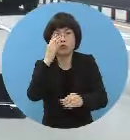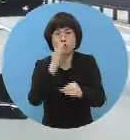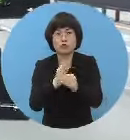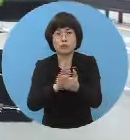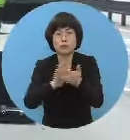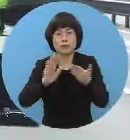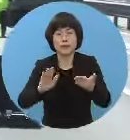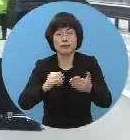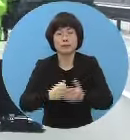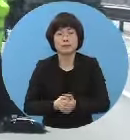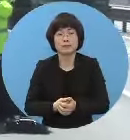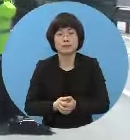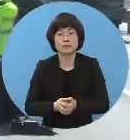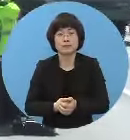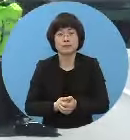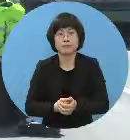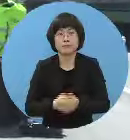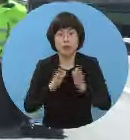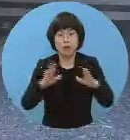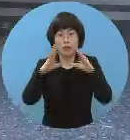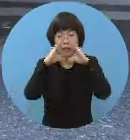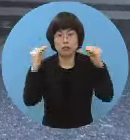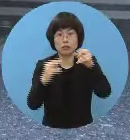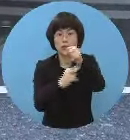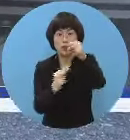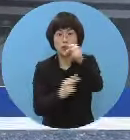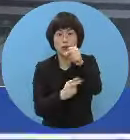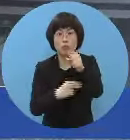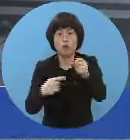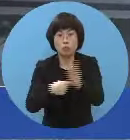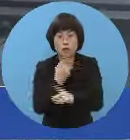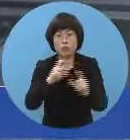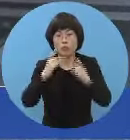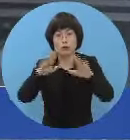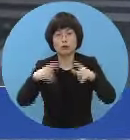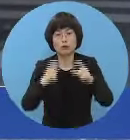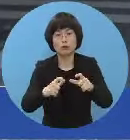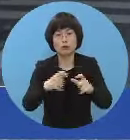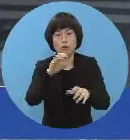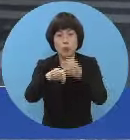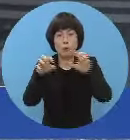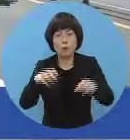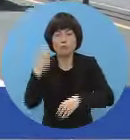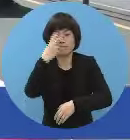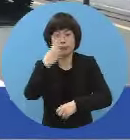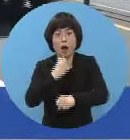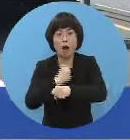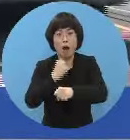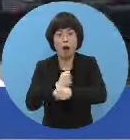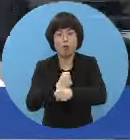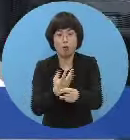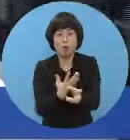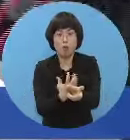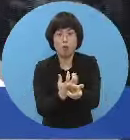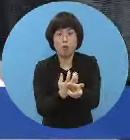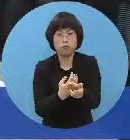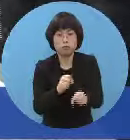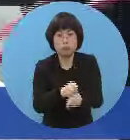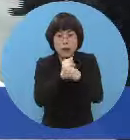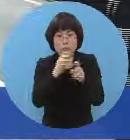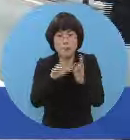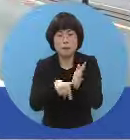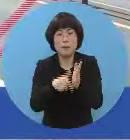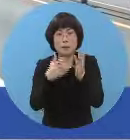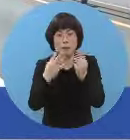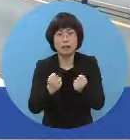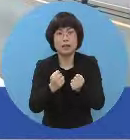위해 특별단속과 캠페인을 실시했습니다. 이순신 대교를 비롯해 도내 전역에 걸쳐 단속을 실시했으며 과적